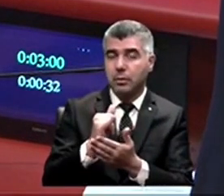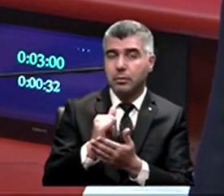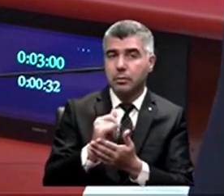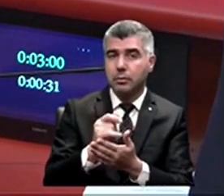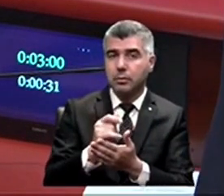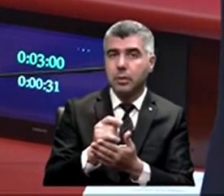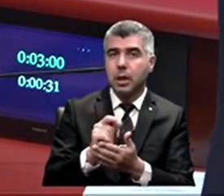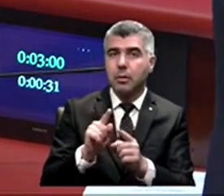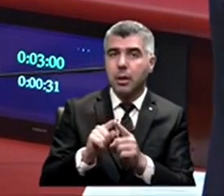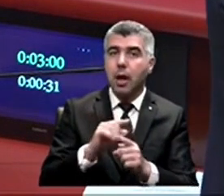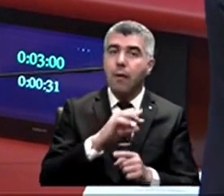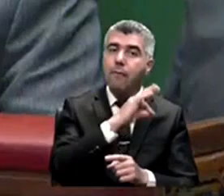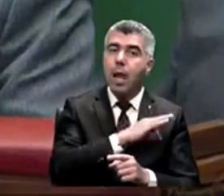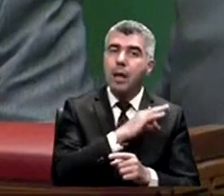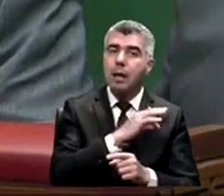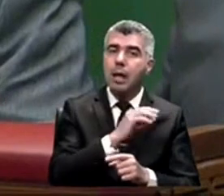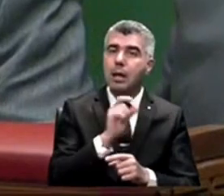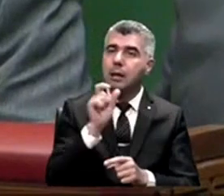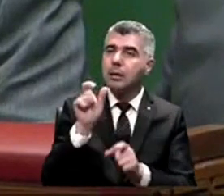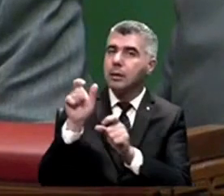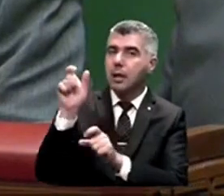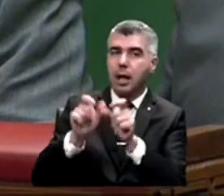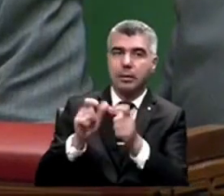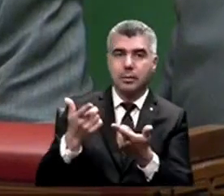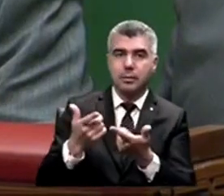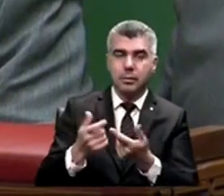ديالنا في صالحكم، ولكن